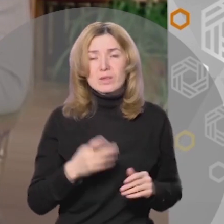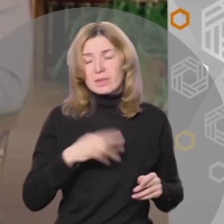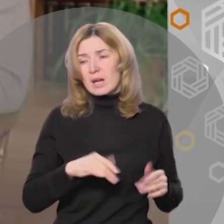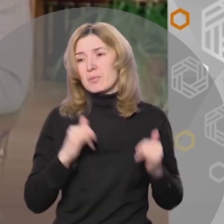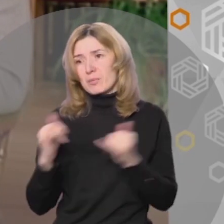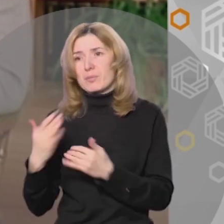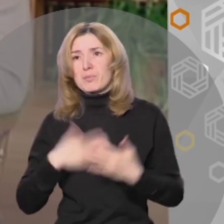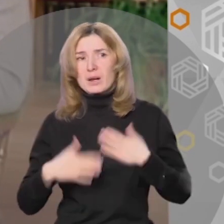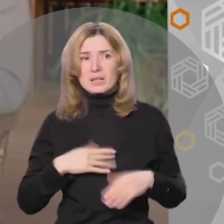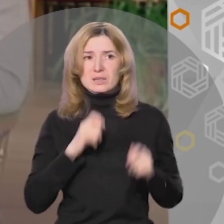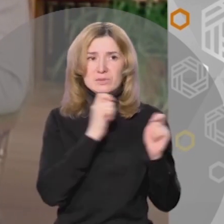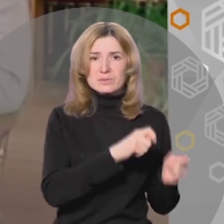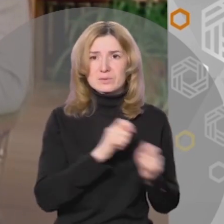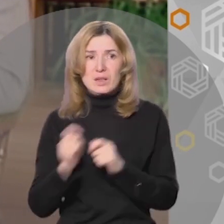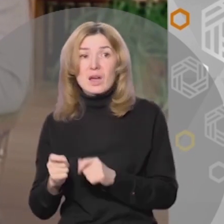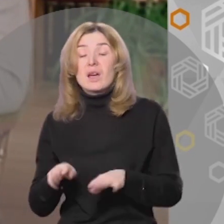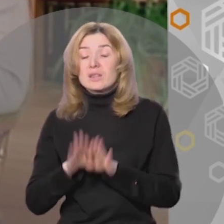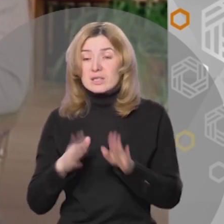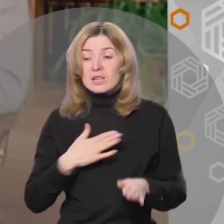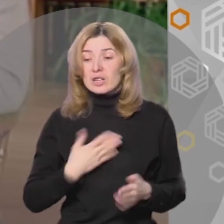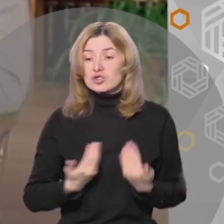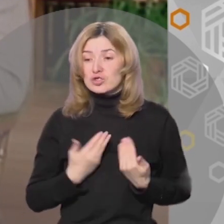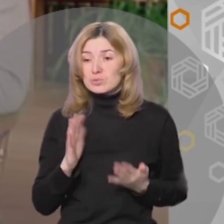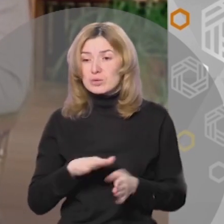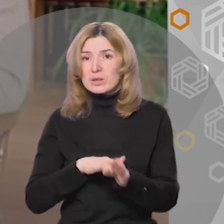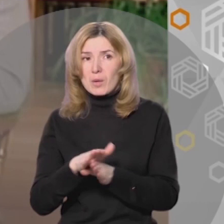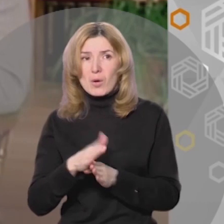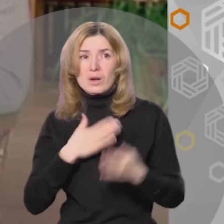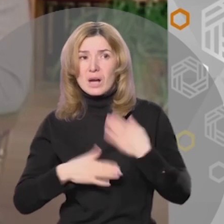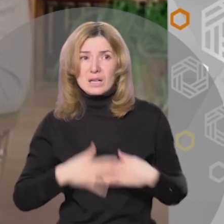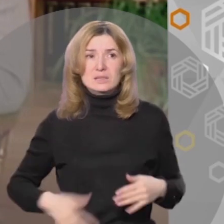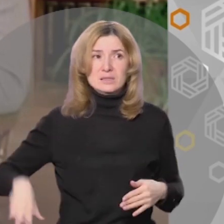да порадовать их. Тогда наша жизнь будет наполнена радостью